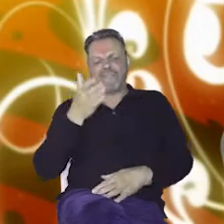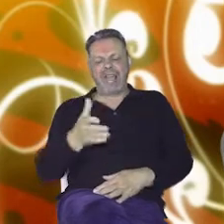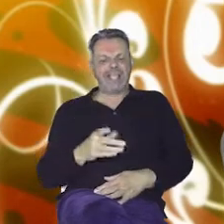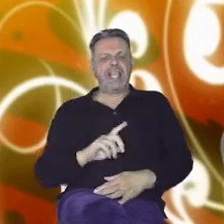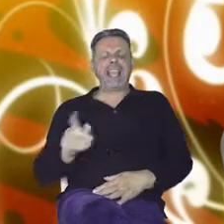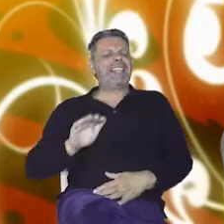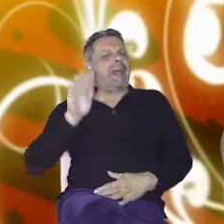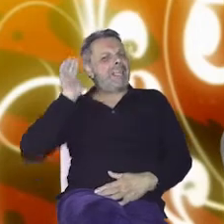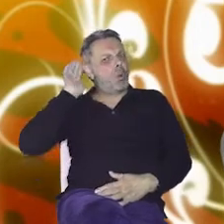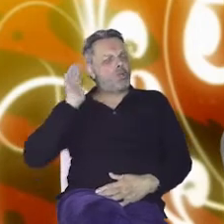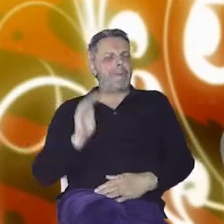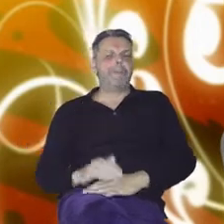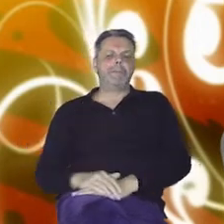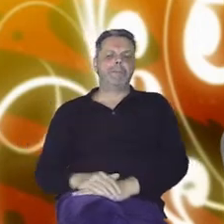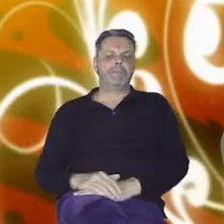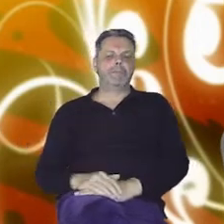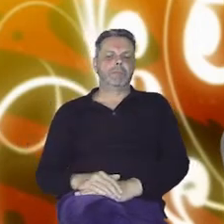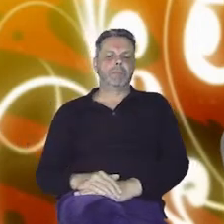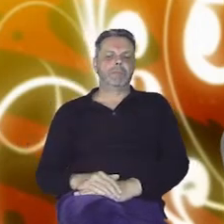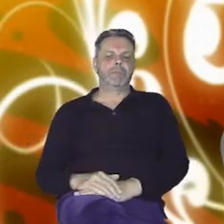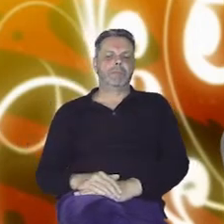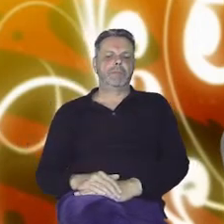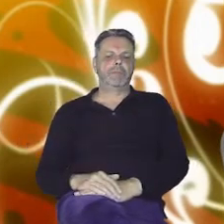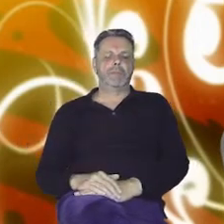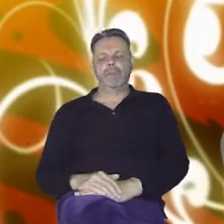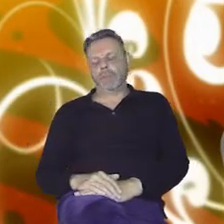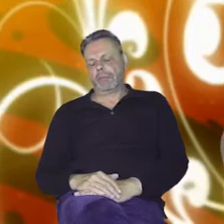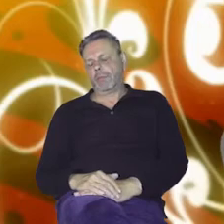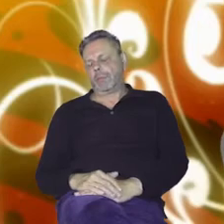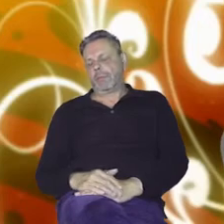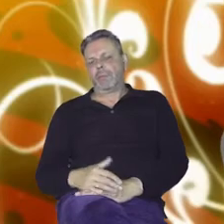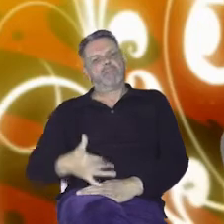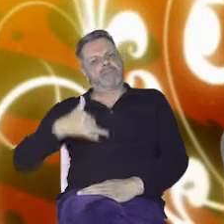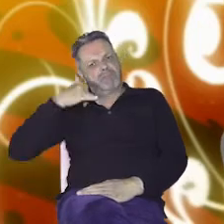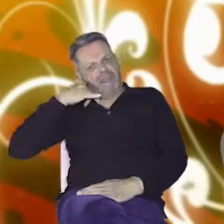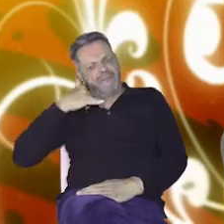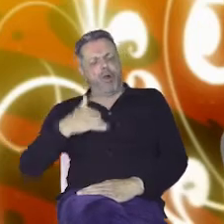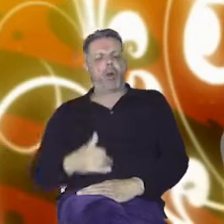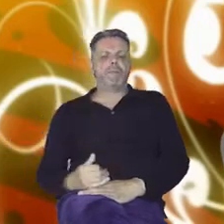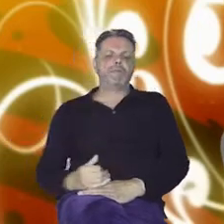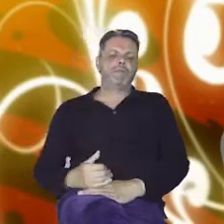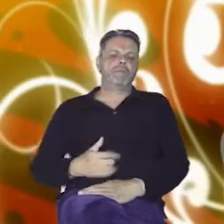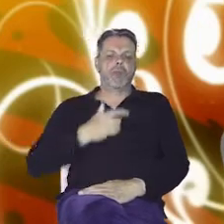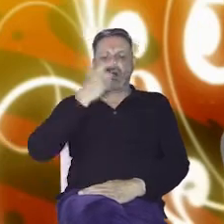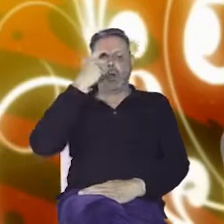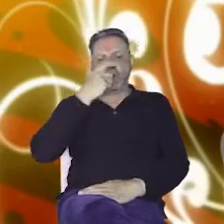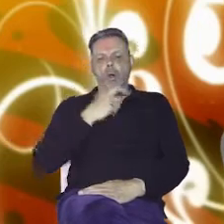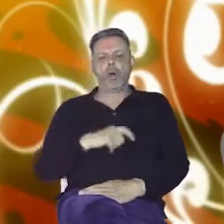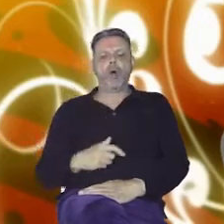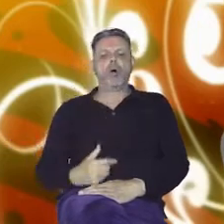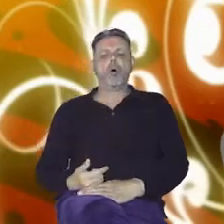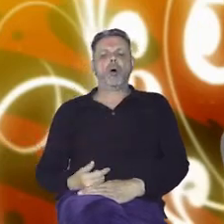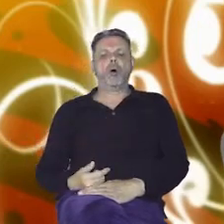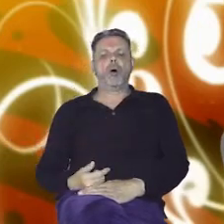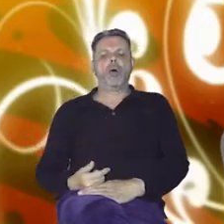slušam na telefonske pozive koje sam trebala imati, osobu koja samo ogorčenje prima.